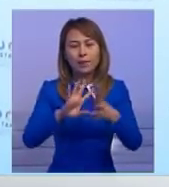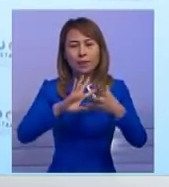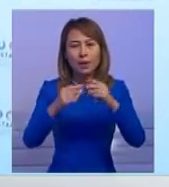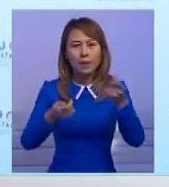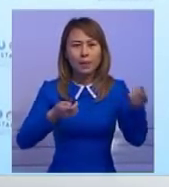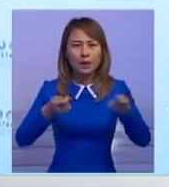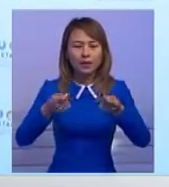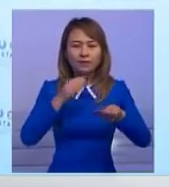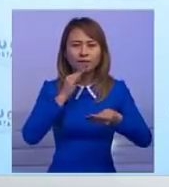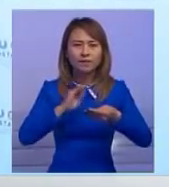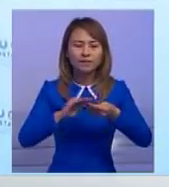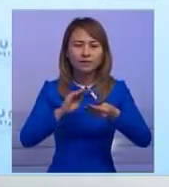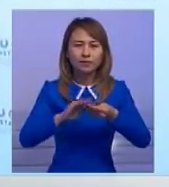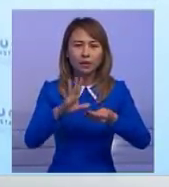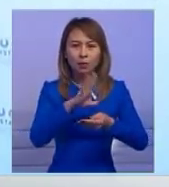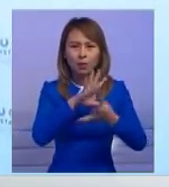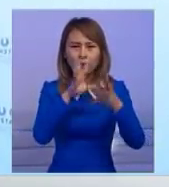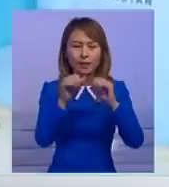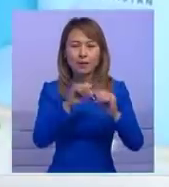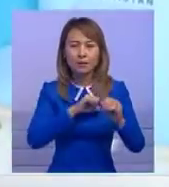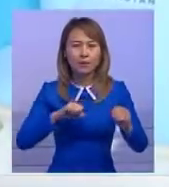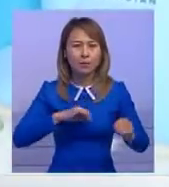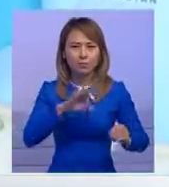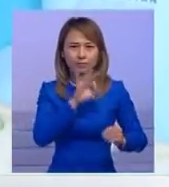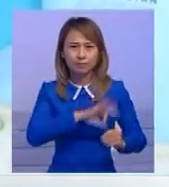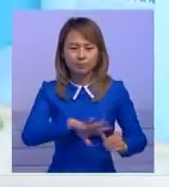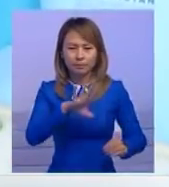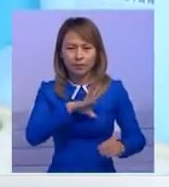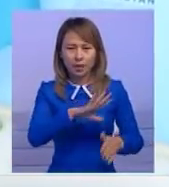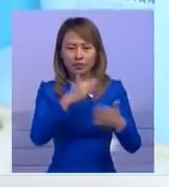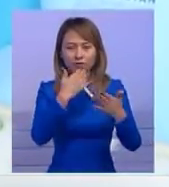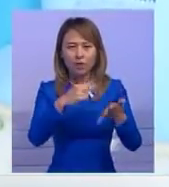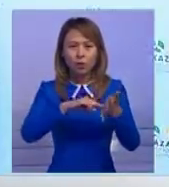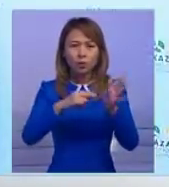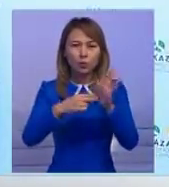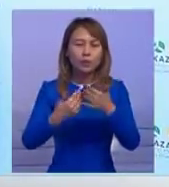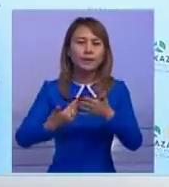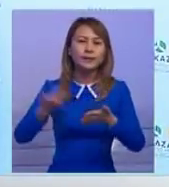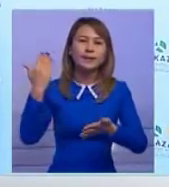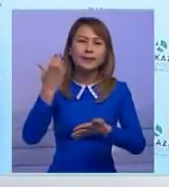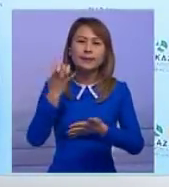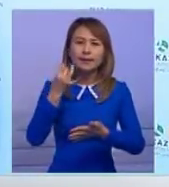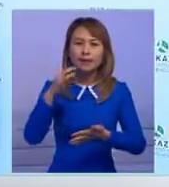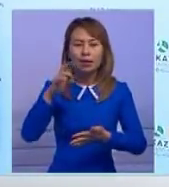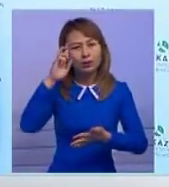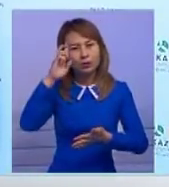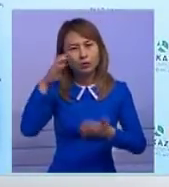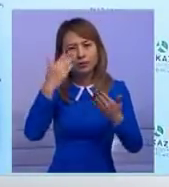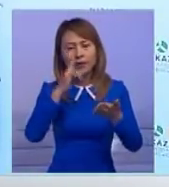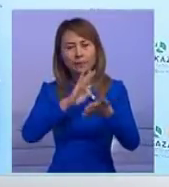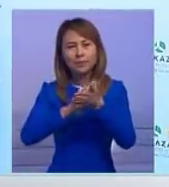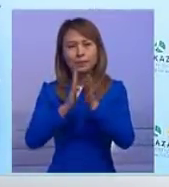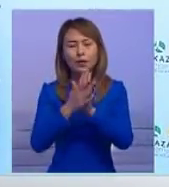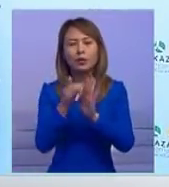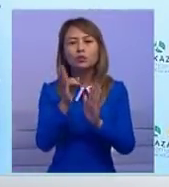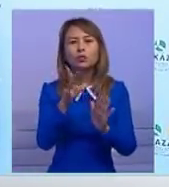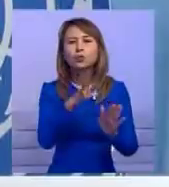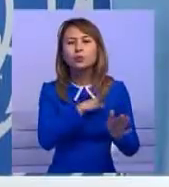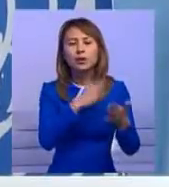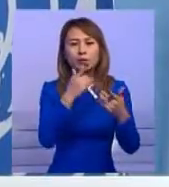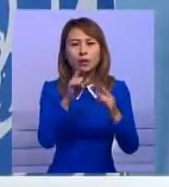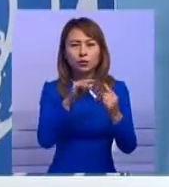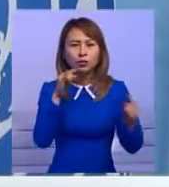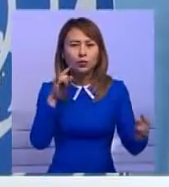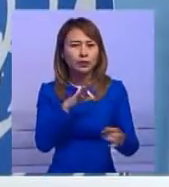жағдайды тұрақтандыру барысындағы ең жемісті жоба болды. Себебі оған дейін Сирия үкіметі мен оппозиция келіссөз жүргізу үшін бір үстел